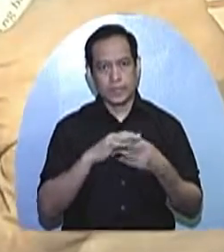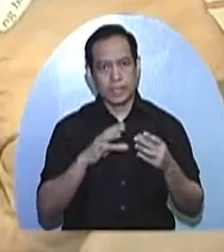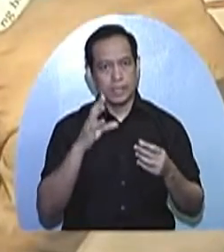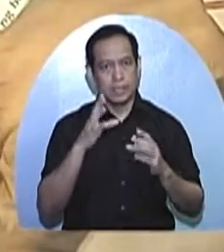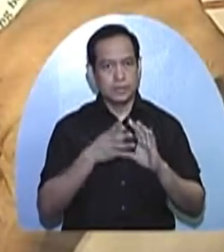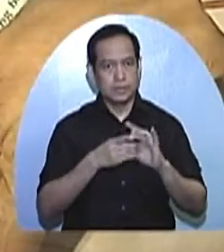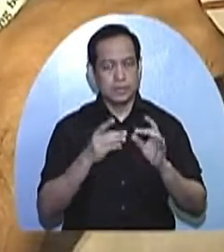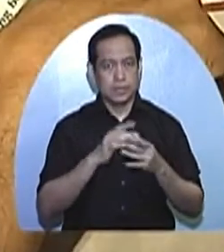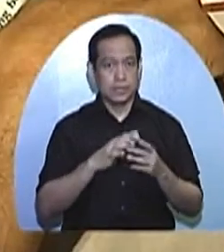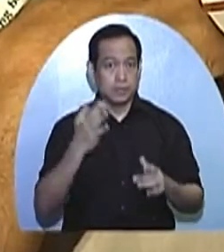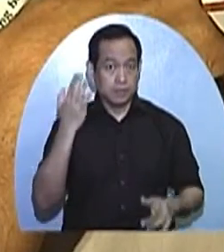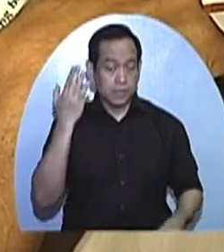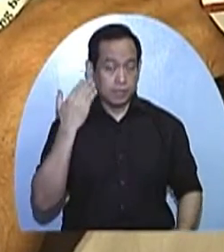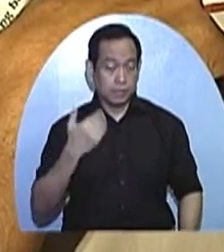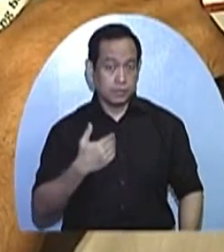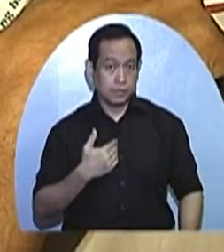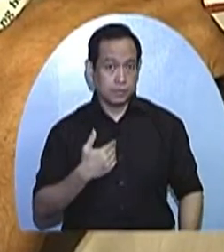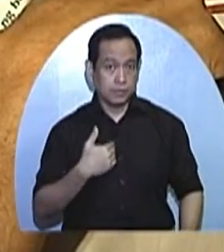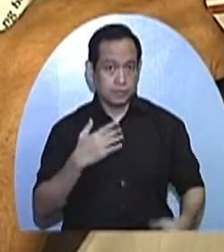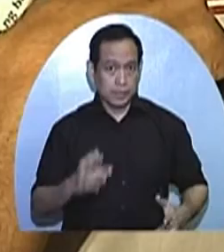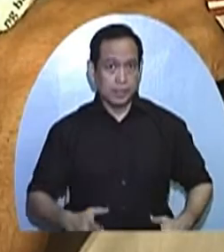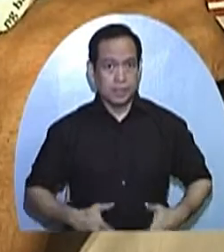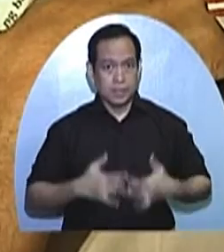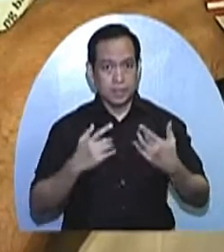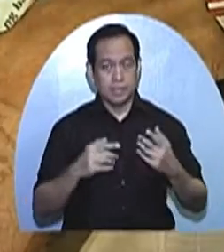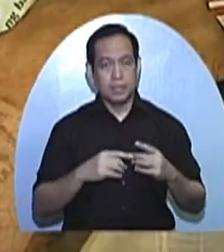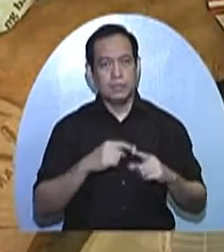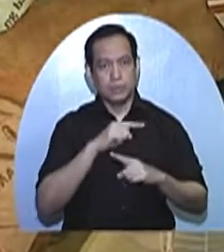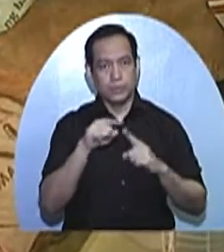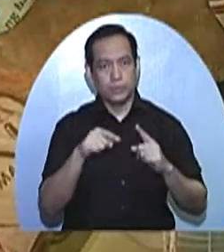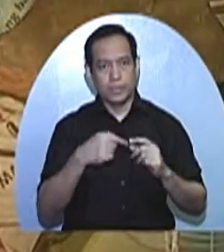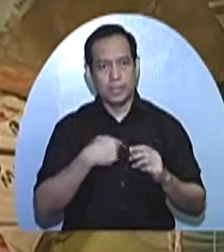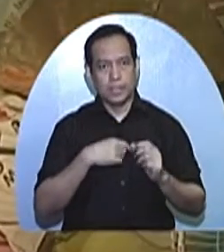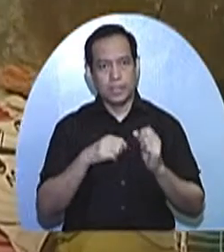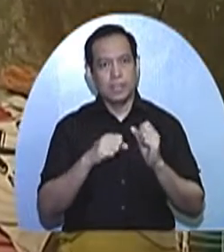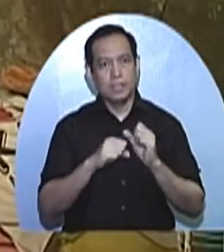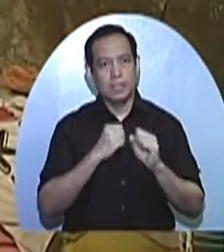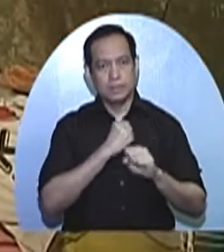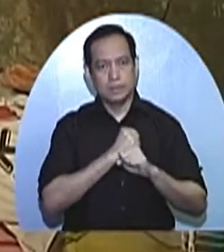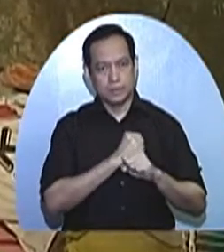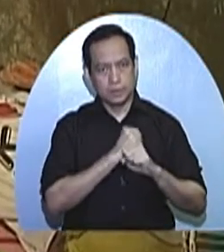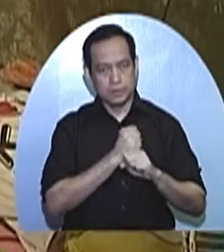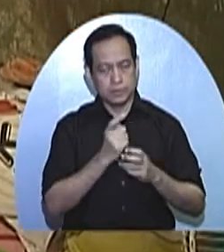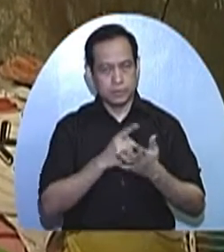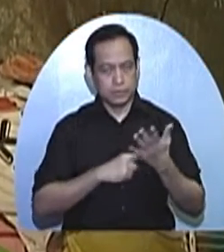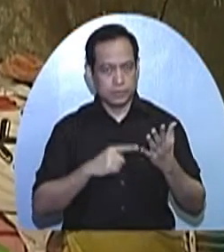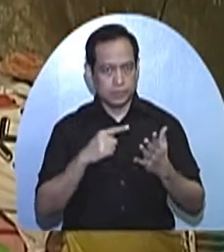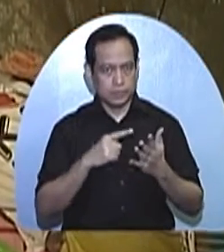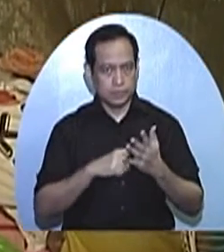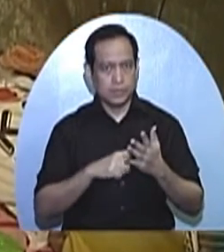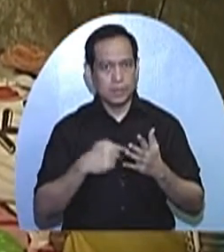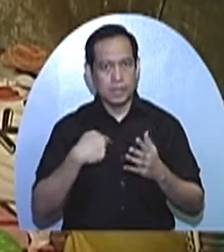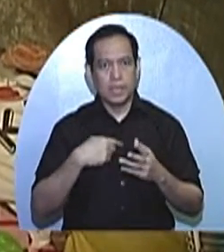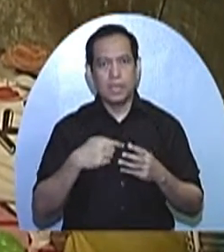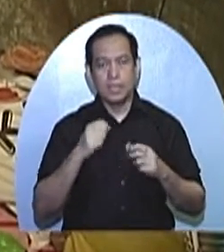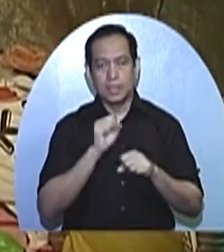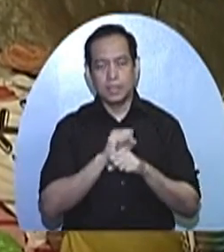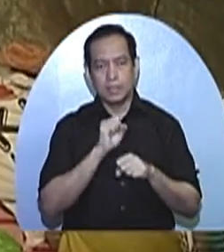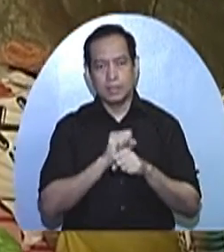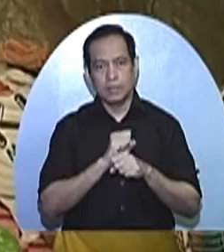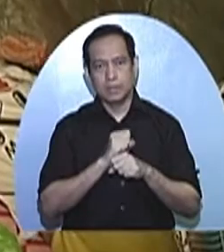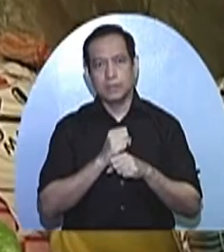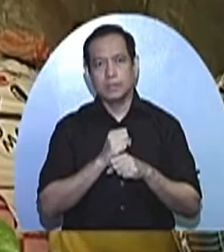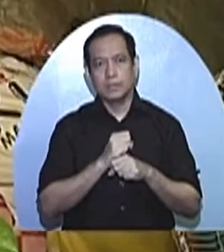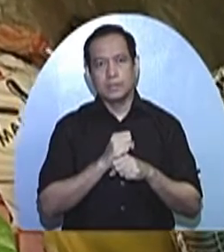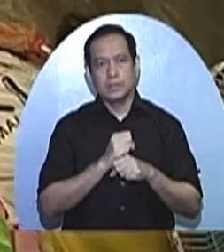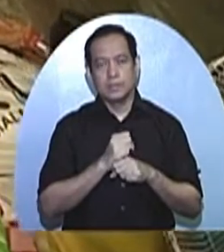namin dati mag-asawa po nung araw nung mga nangliligaw pa lang ko sa kanya. Dati na po ako nagtatrabaho sa isang paggawa